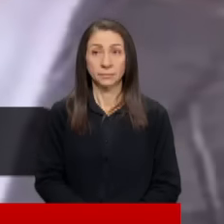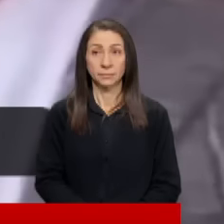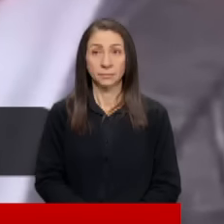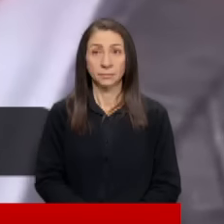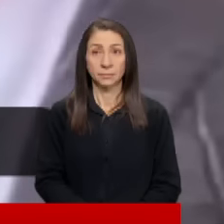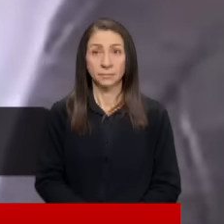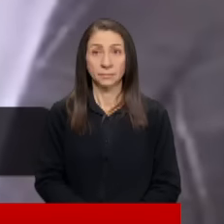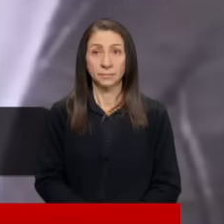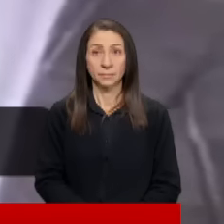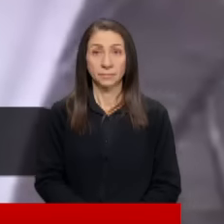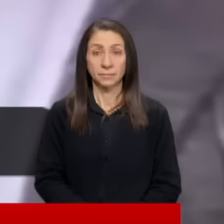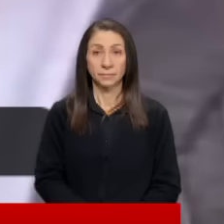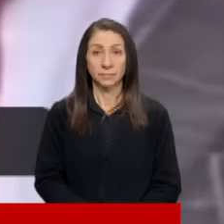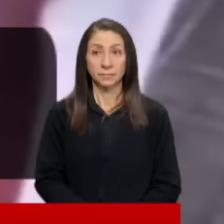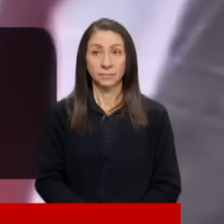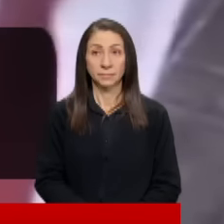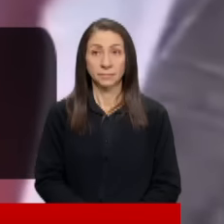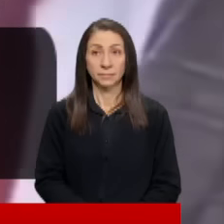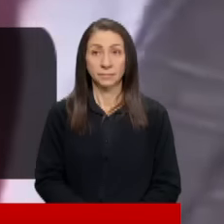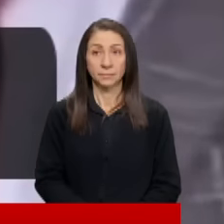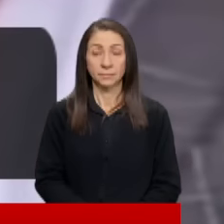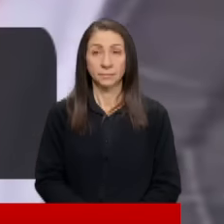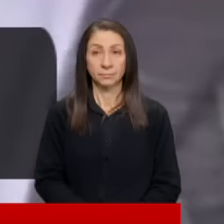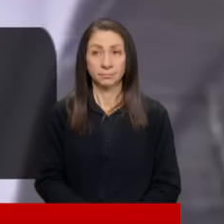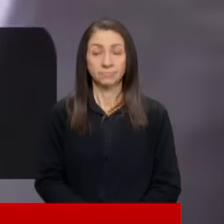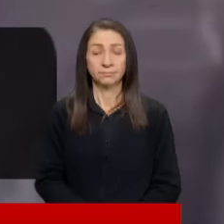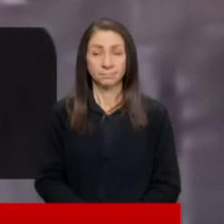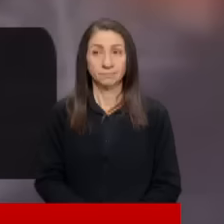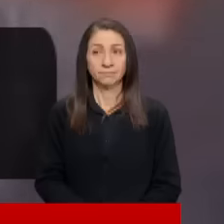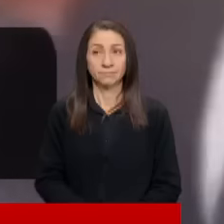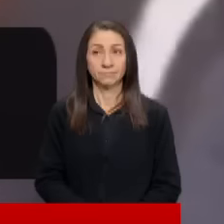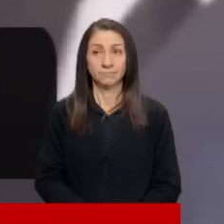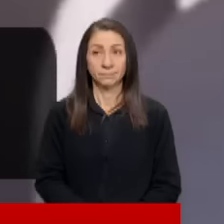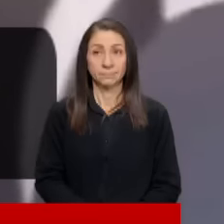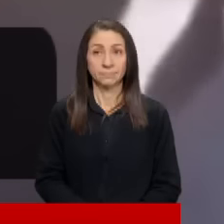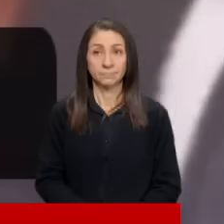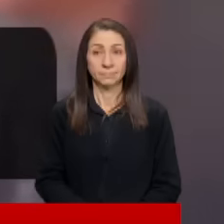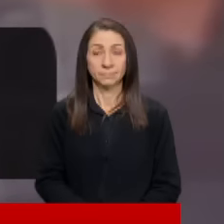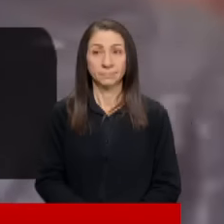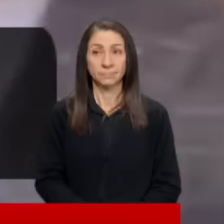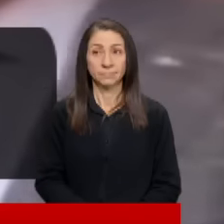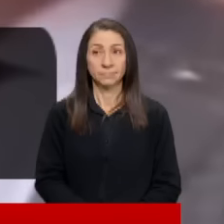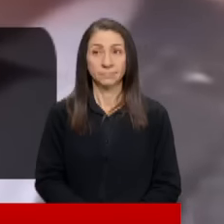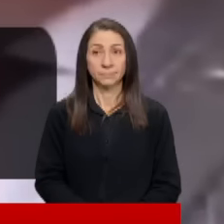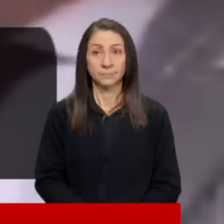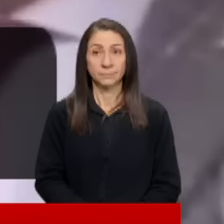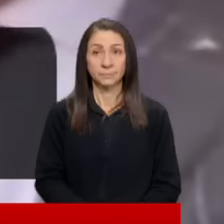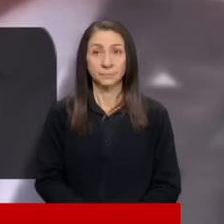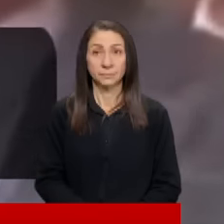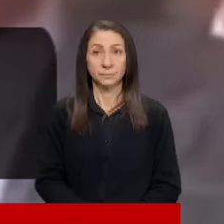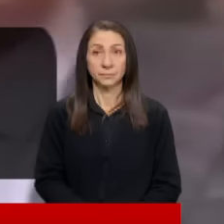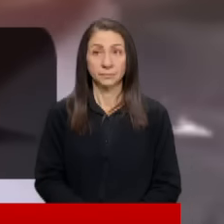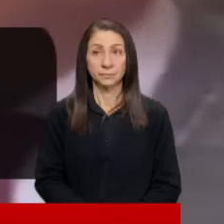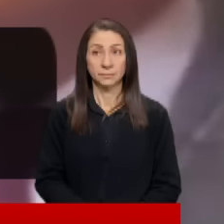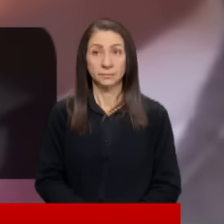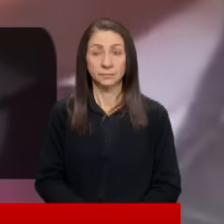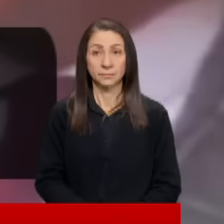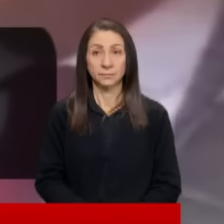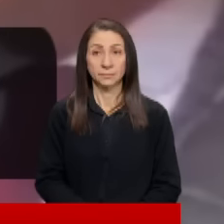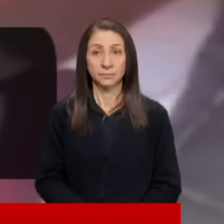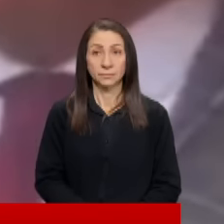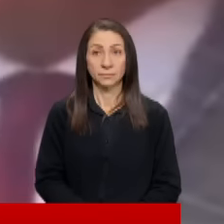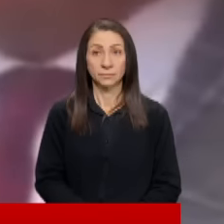Sensin belediye. Sami. O zaman ne istiyorsun? Ben halkım. Ben vatandaşım. Ha, ne var mezarlık? Vereceksin, biz de hizmetimiz. Ne var mezarlık? Gidip